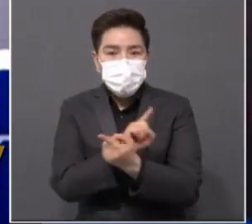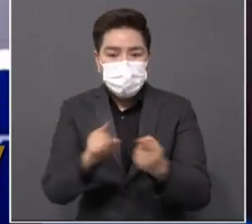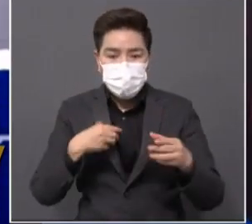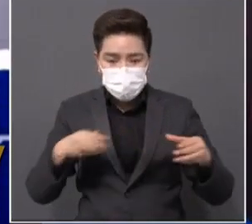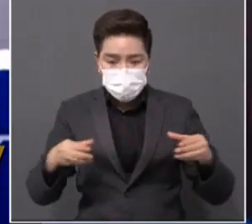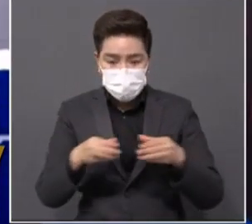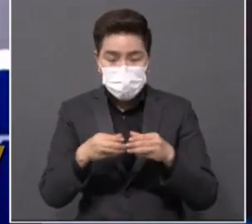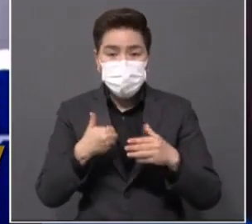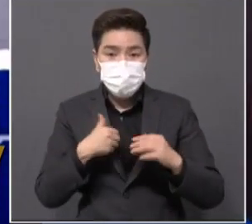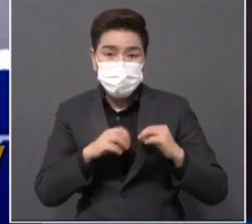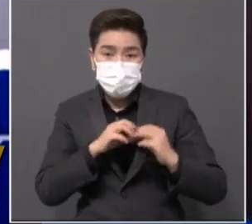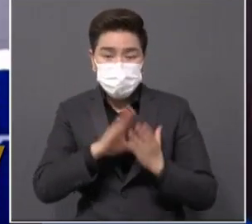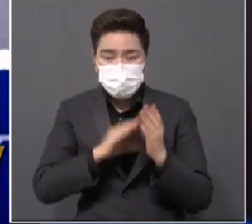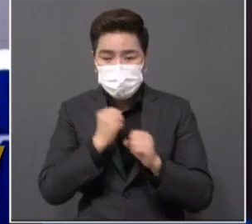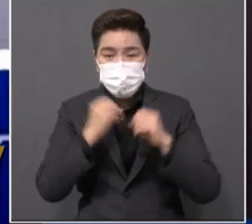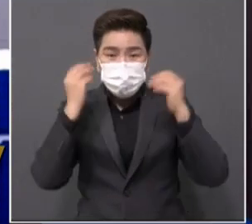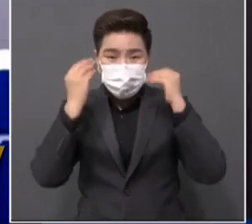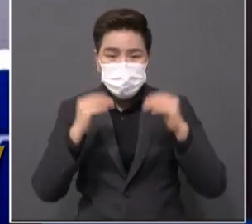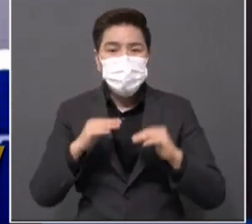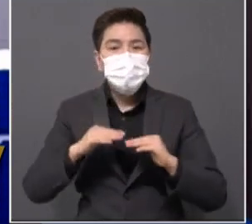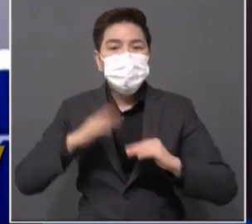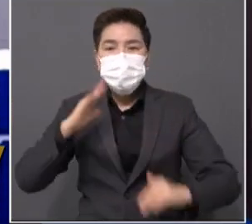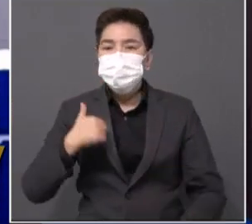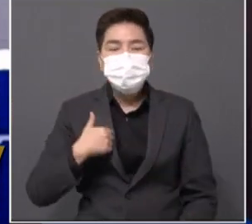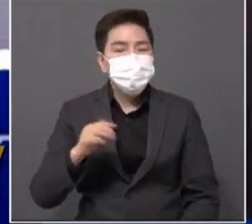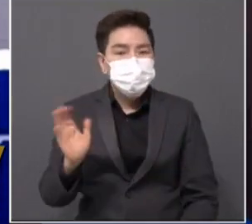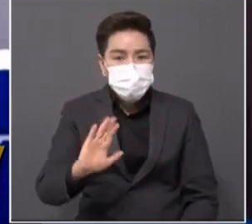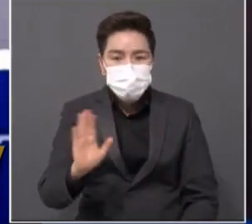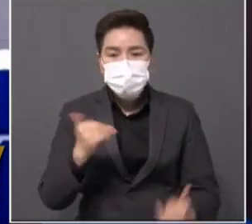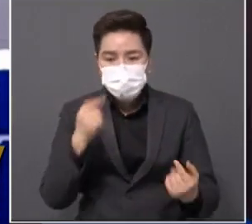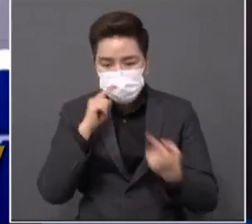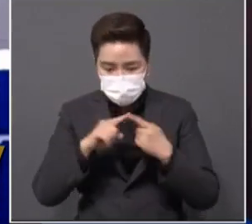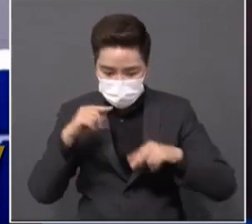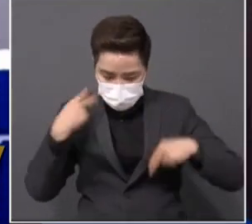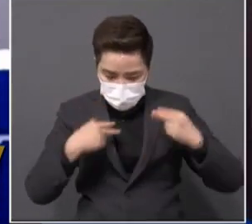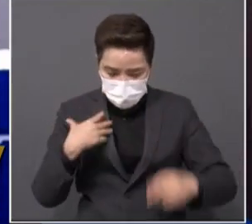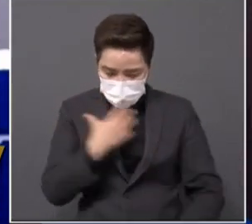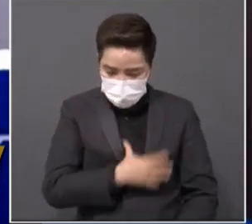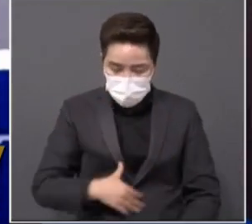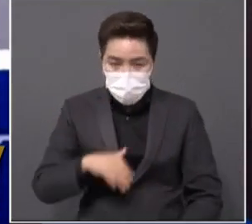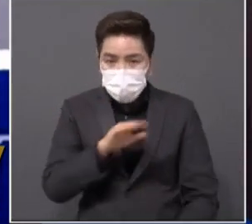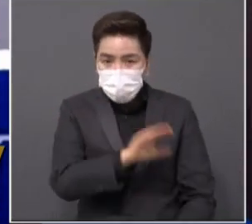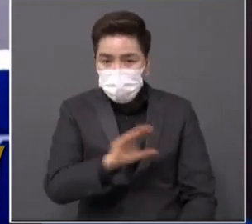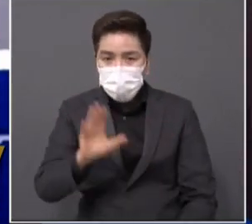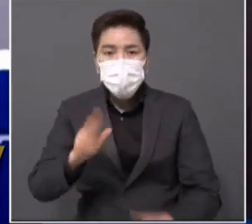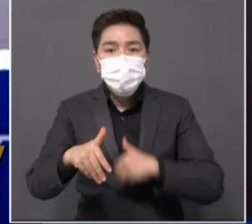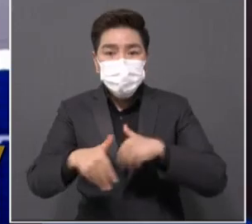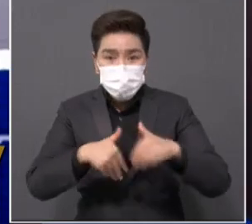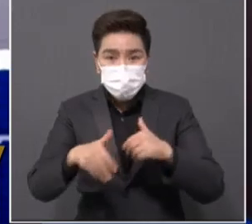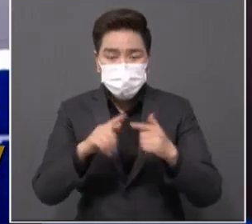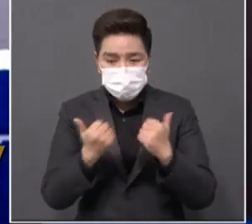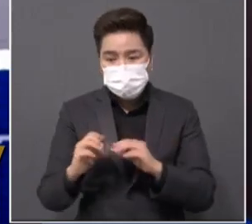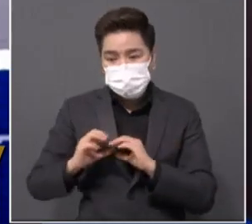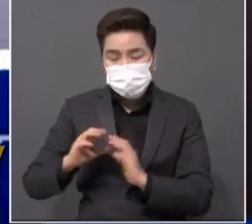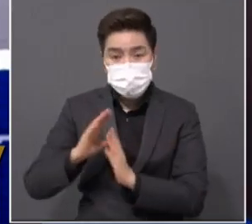พักภูมจัไยไม่สนัสนุให้เกิดการจัดกจกรรมเกินขอบเขตจากการดูแรและการลษาสุขภาพของประชาชนและปิดท้ายท